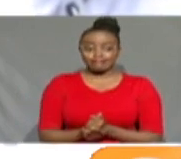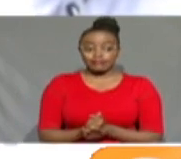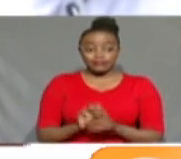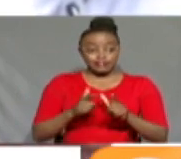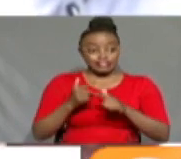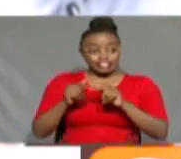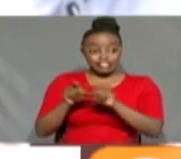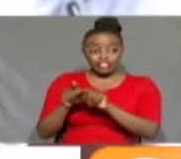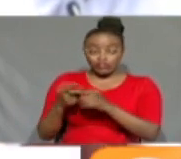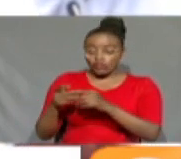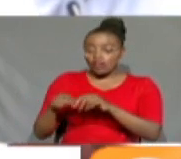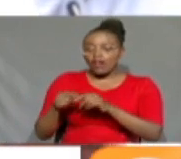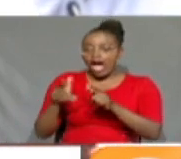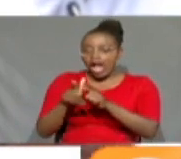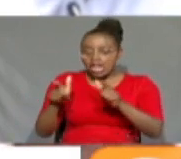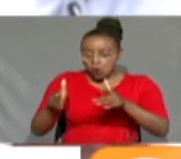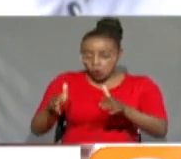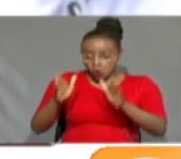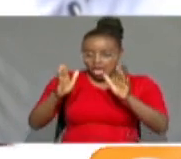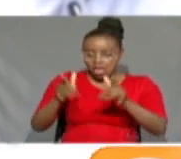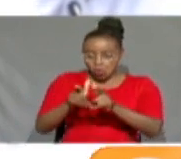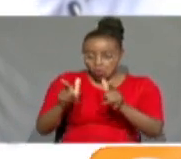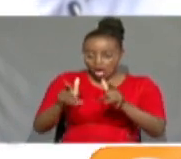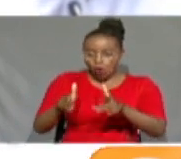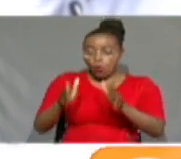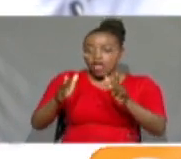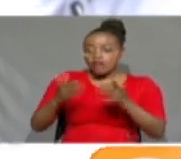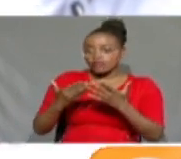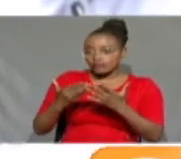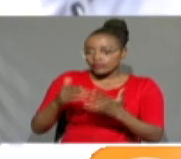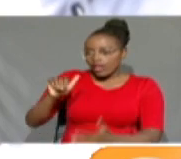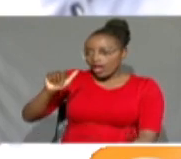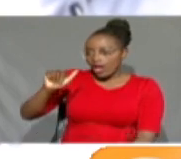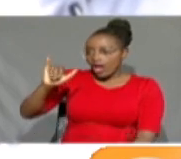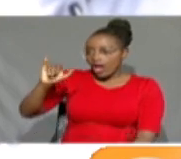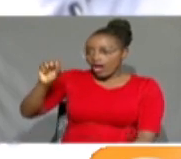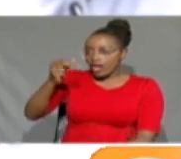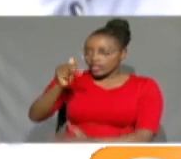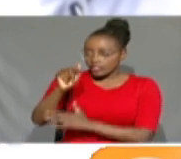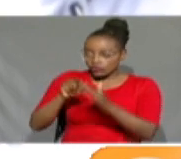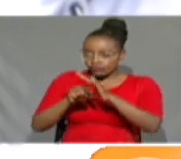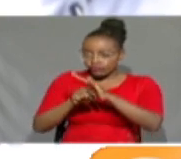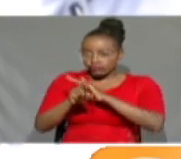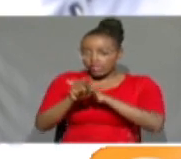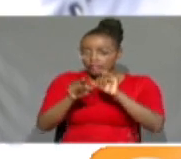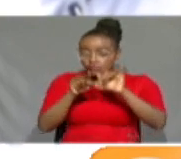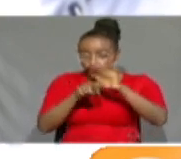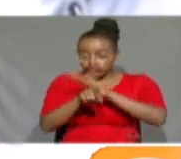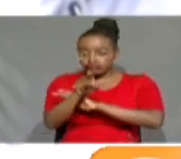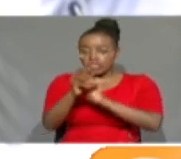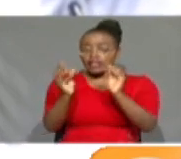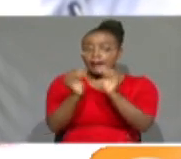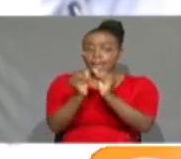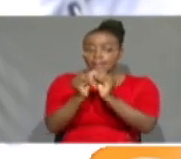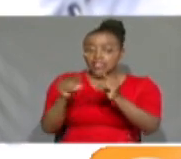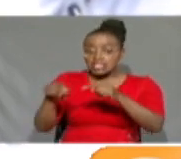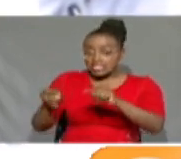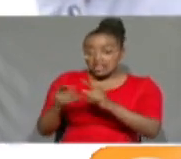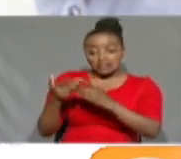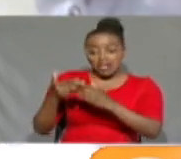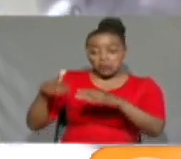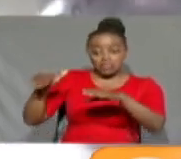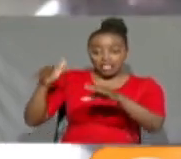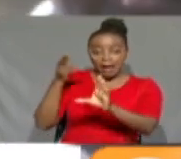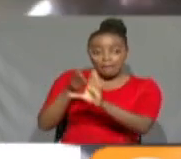na kumpasulia njia ama barabara mheshimiwa Aisha ili aingie na ingie katika ule mkutano ambao yeye si